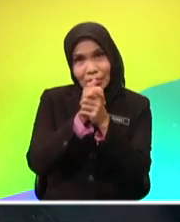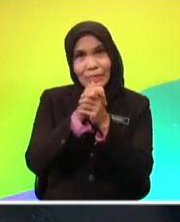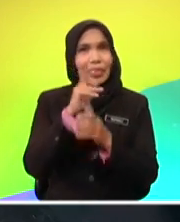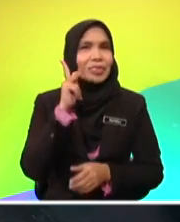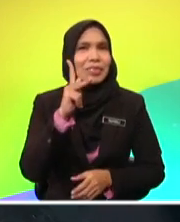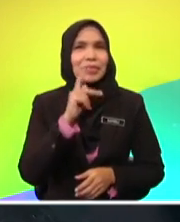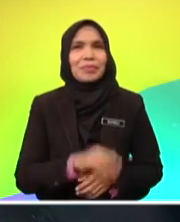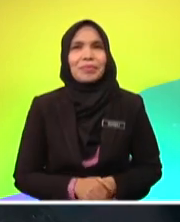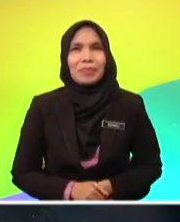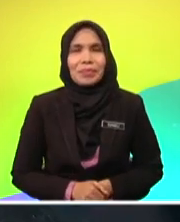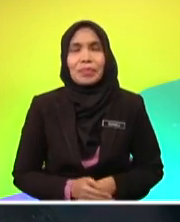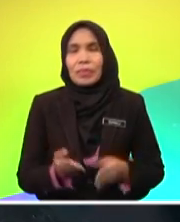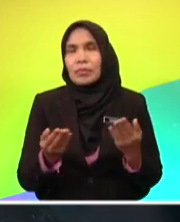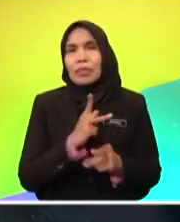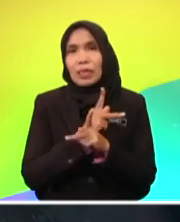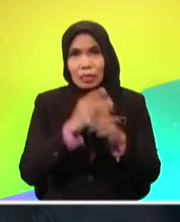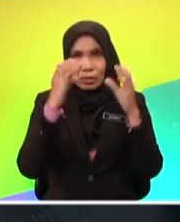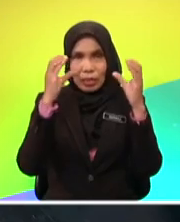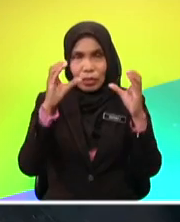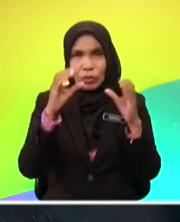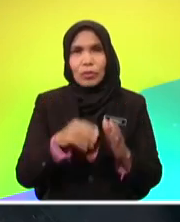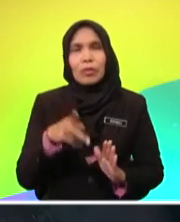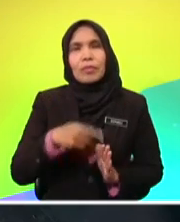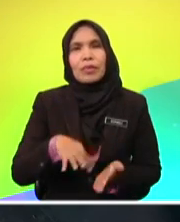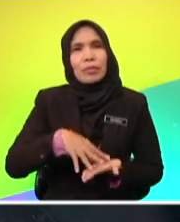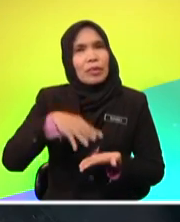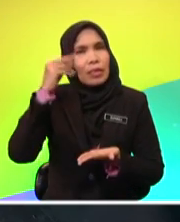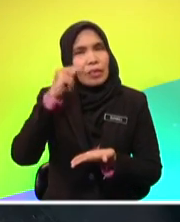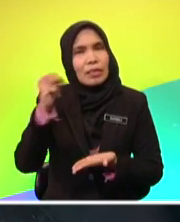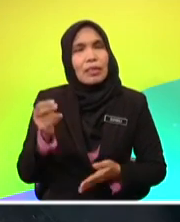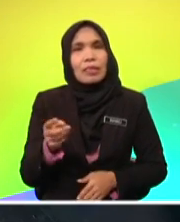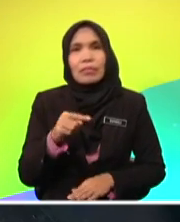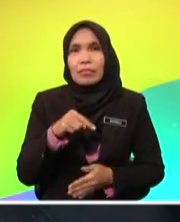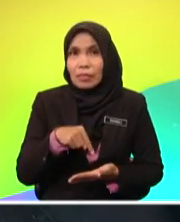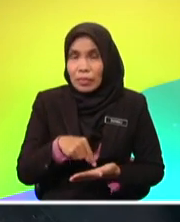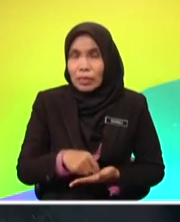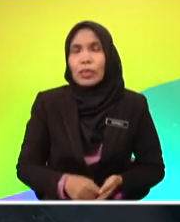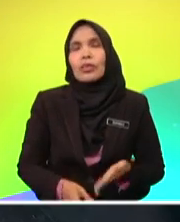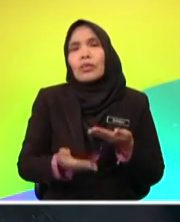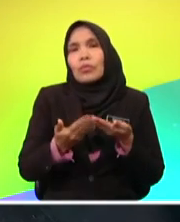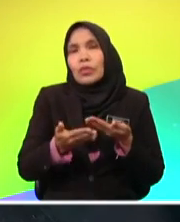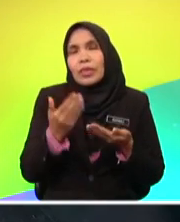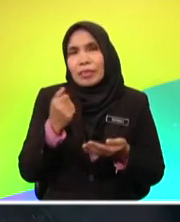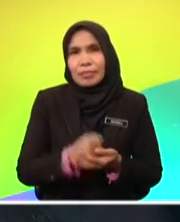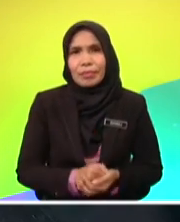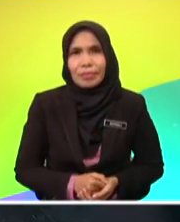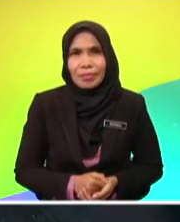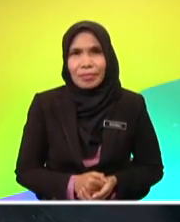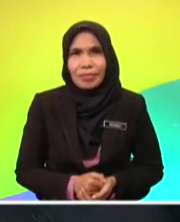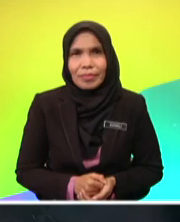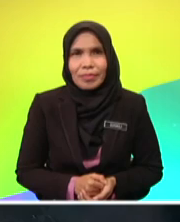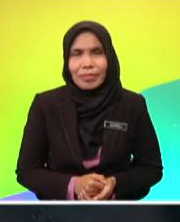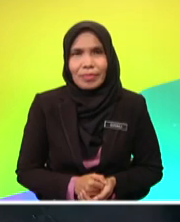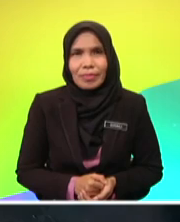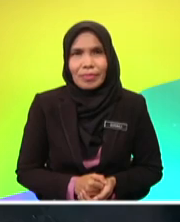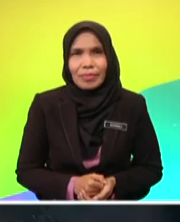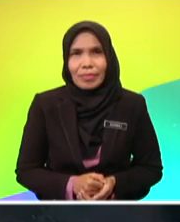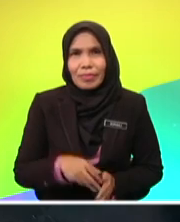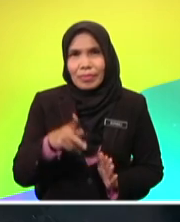Cikgu. Pastinya pembelajaran ini mudah kerana penjelasan daripada Cikgu Suhaila dan Cikgu Syairah sangat-sangat